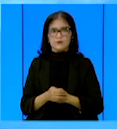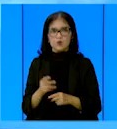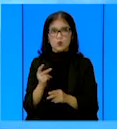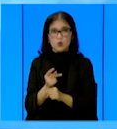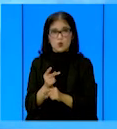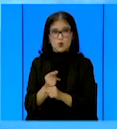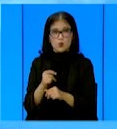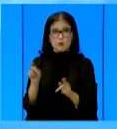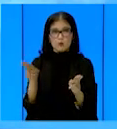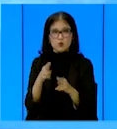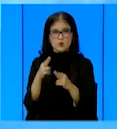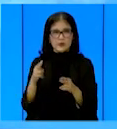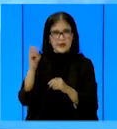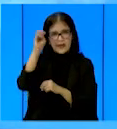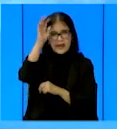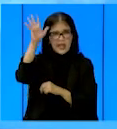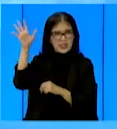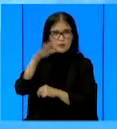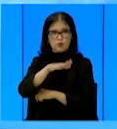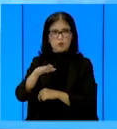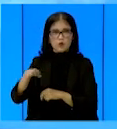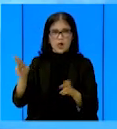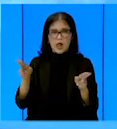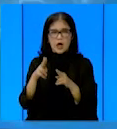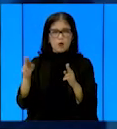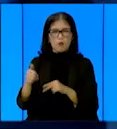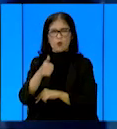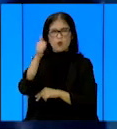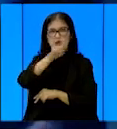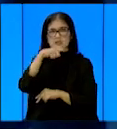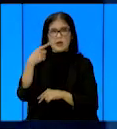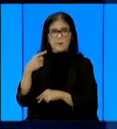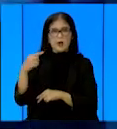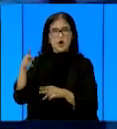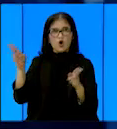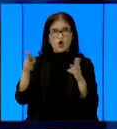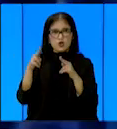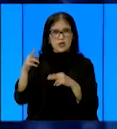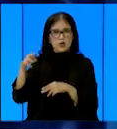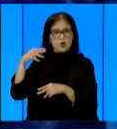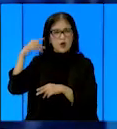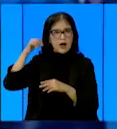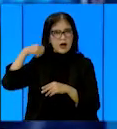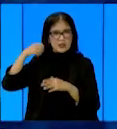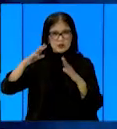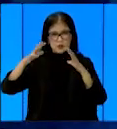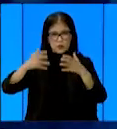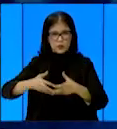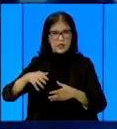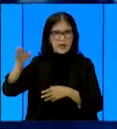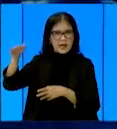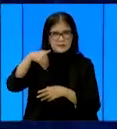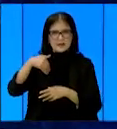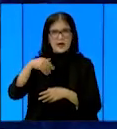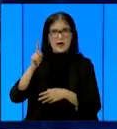Guru musik kreatif mengajarkan murid-muridnya dengan lagu populer hingga diajak konser bersama musisi dunia. Berikut adalah